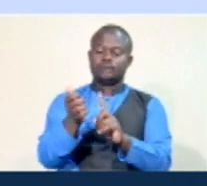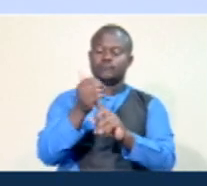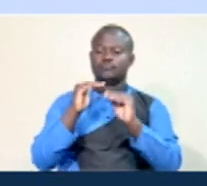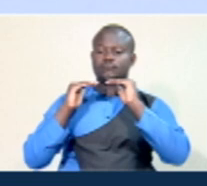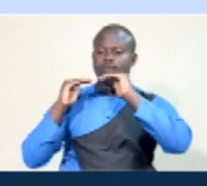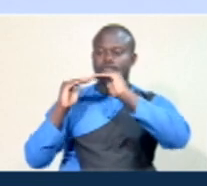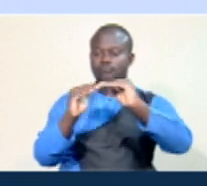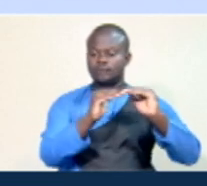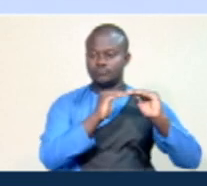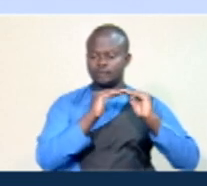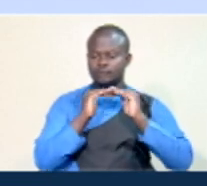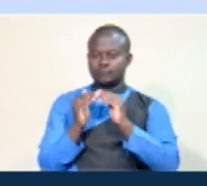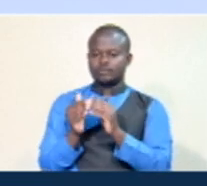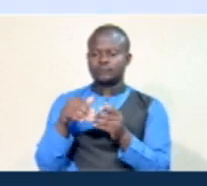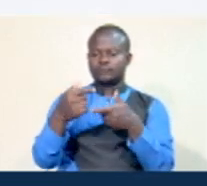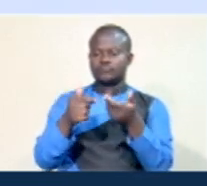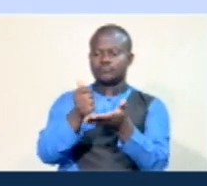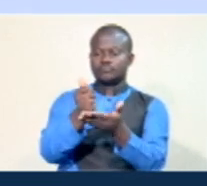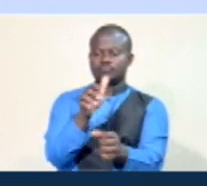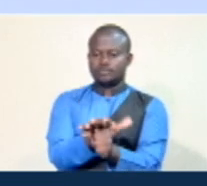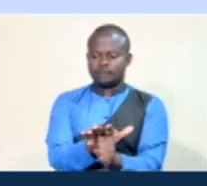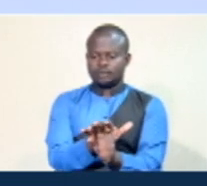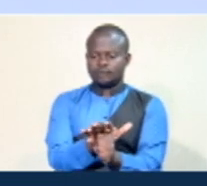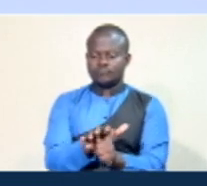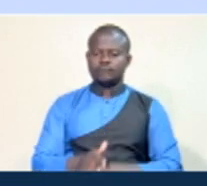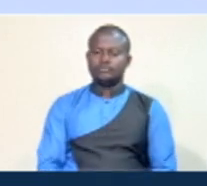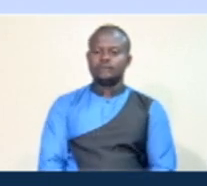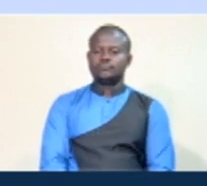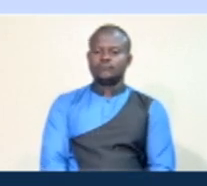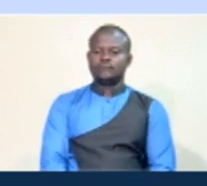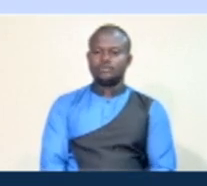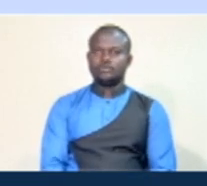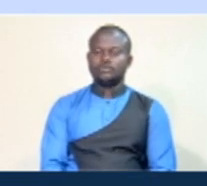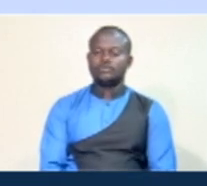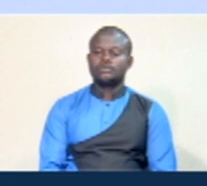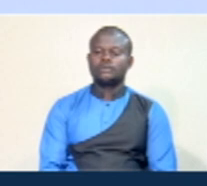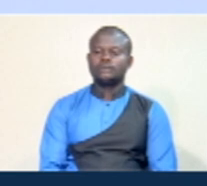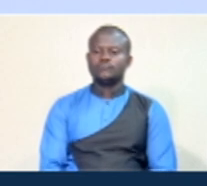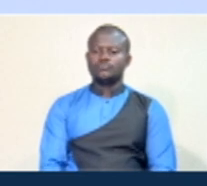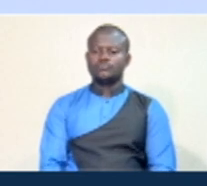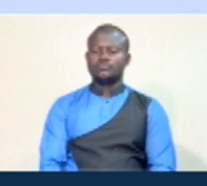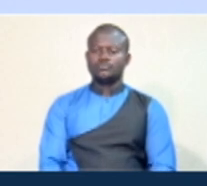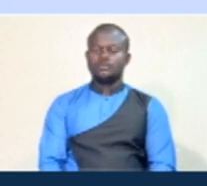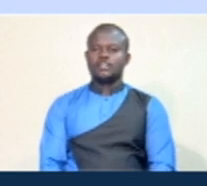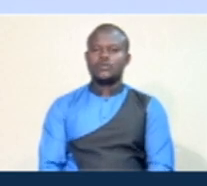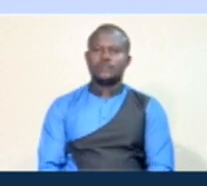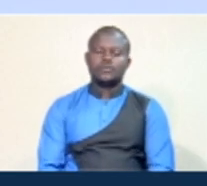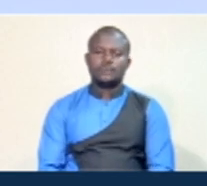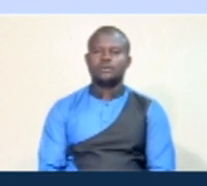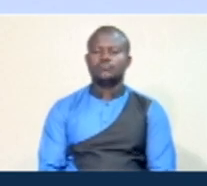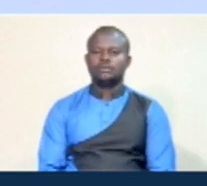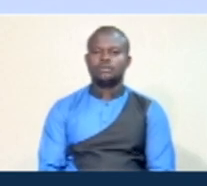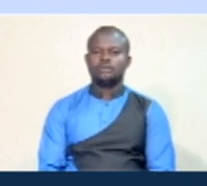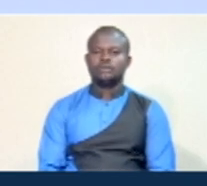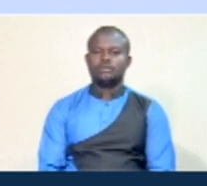rwego nibyo bizakomeza kubafasha cyane. Your good judgment which you display as you reach important milestones such as this